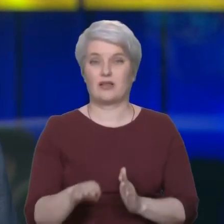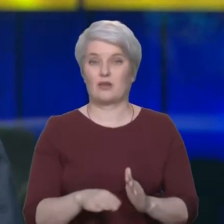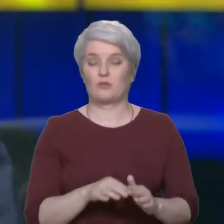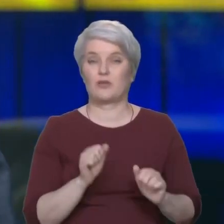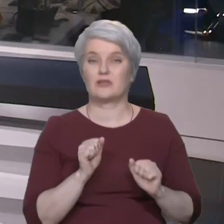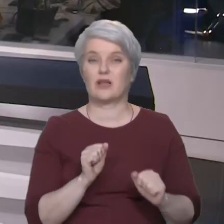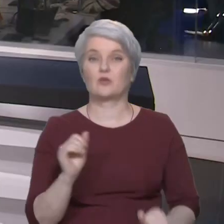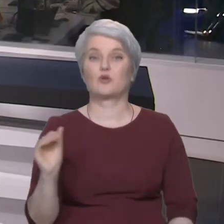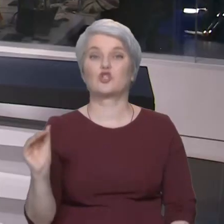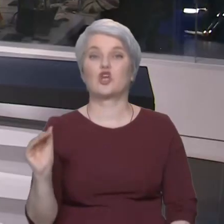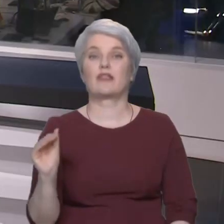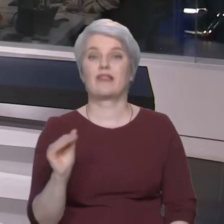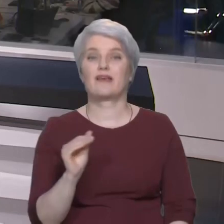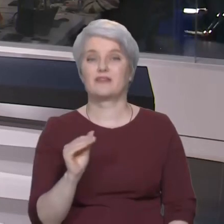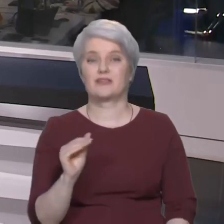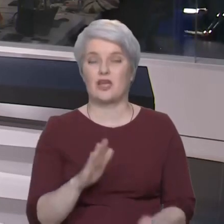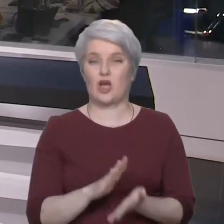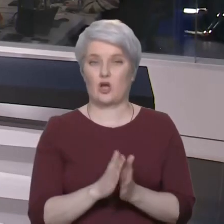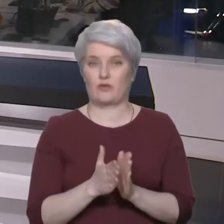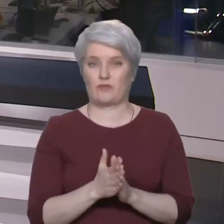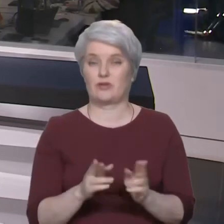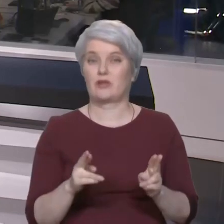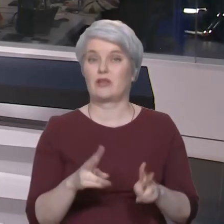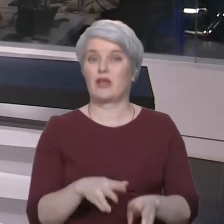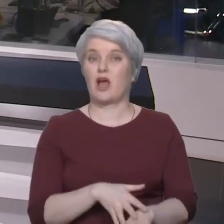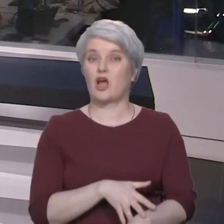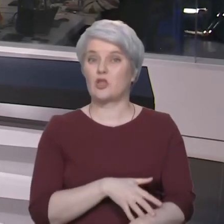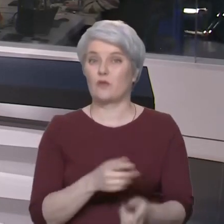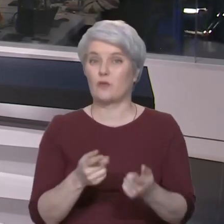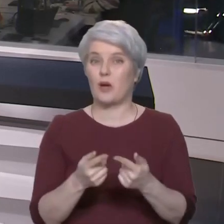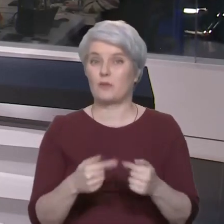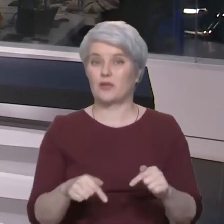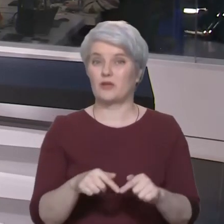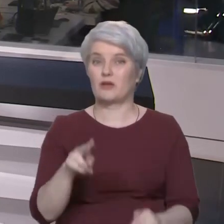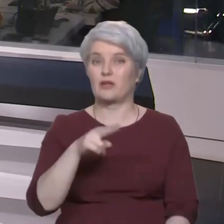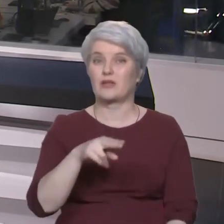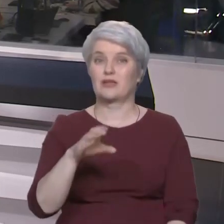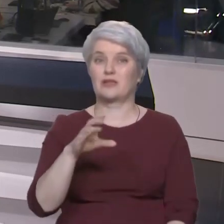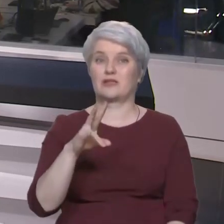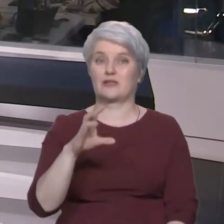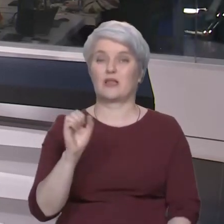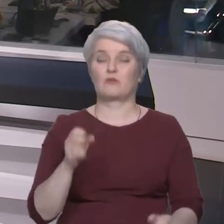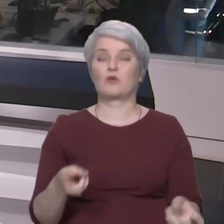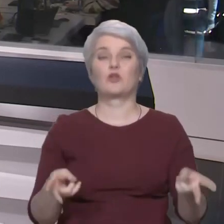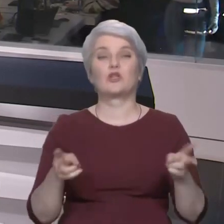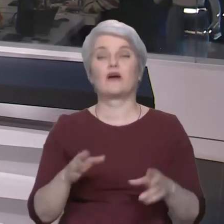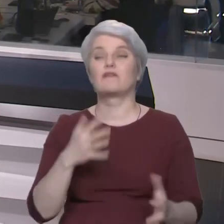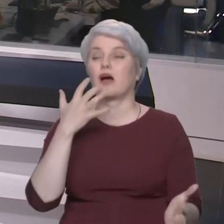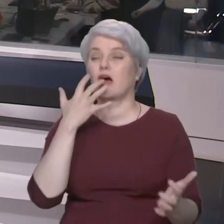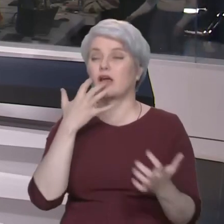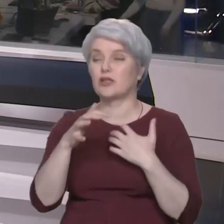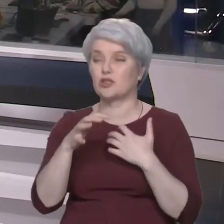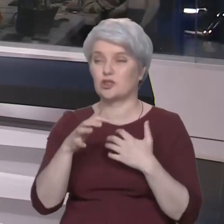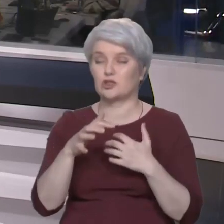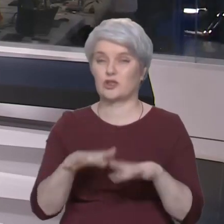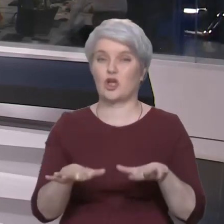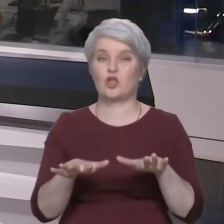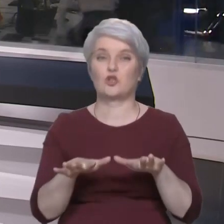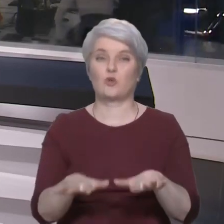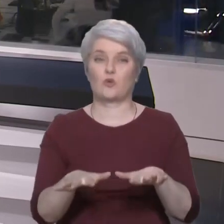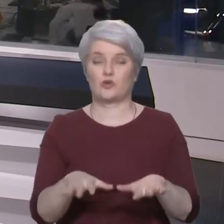конвенцій. Як довго підрозділи ДСНС можуть лишатися в найгарячіших точках російсько-української війни? Сергієм Круком